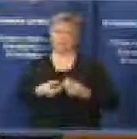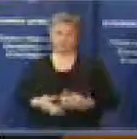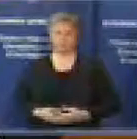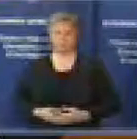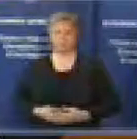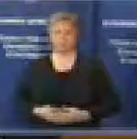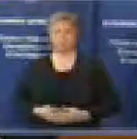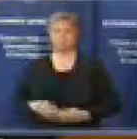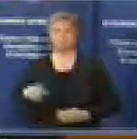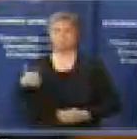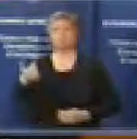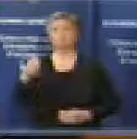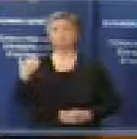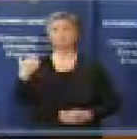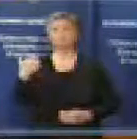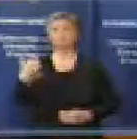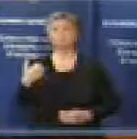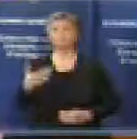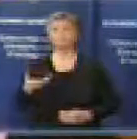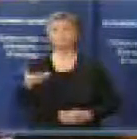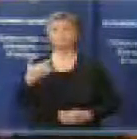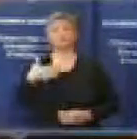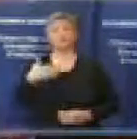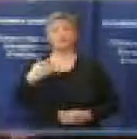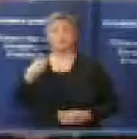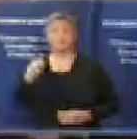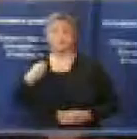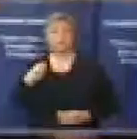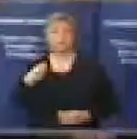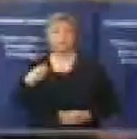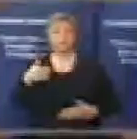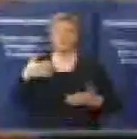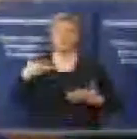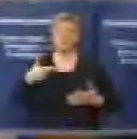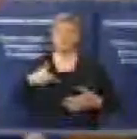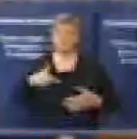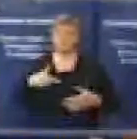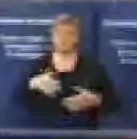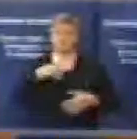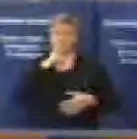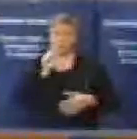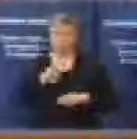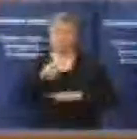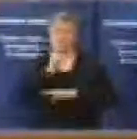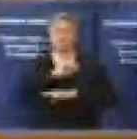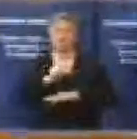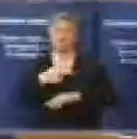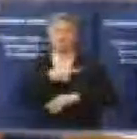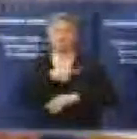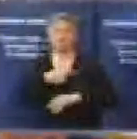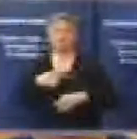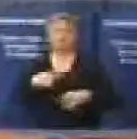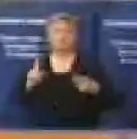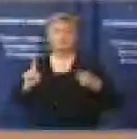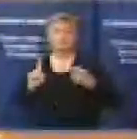εκπρόσωπε, τι μήνυμα άραγε στέλνει η κυβέρνηση τις παραμονές μιας πολύ κρίσιμης συνόδου κορυφής, όταν ο αρμόδιος υπουργός, ο οποίος μάλιστα